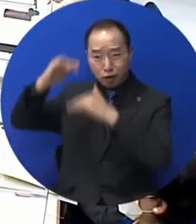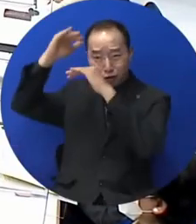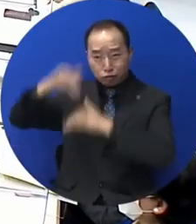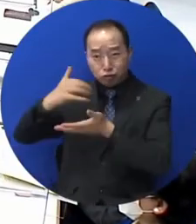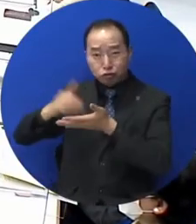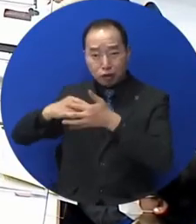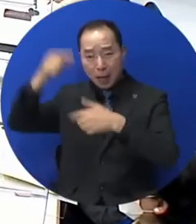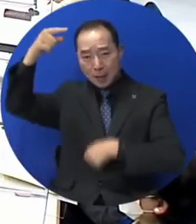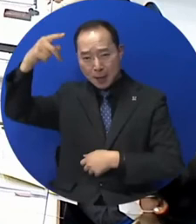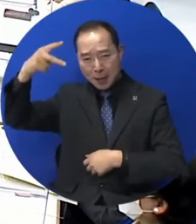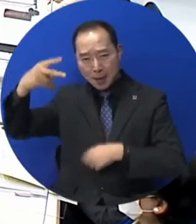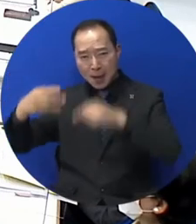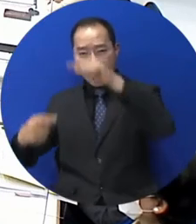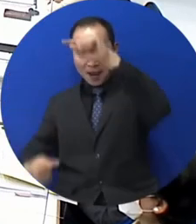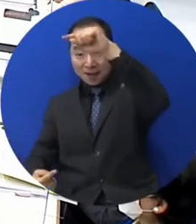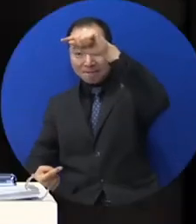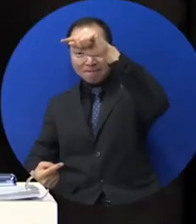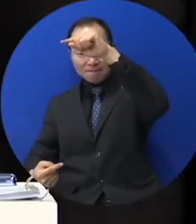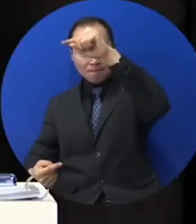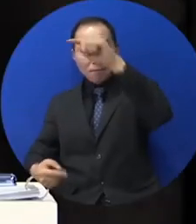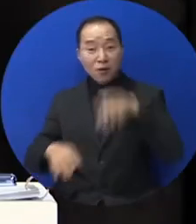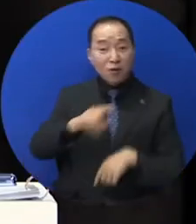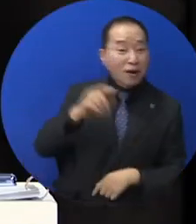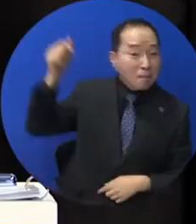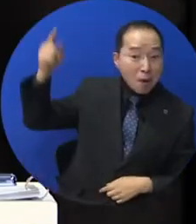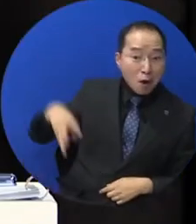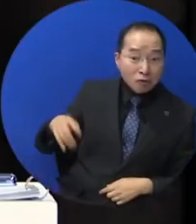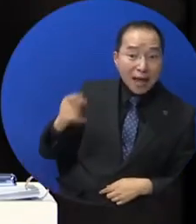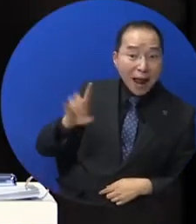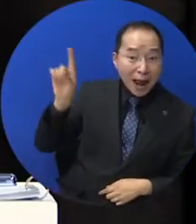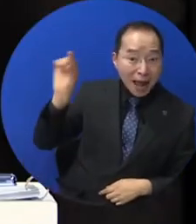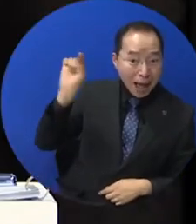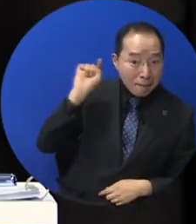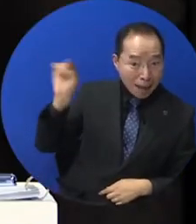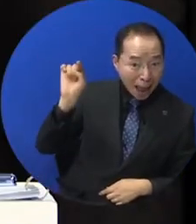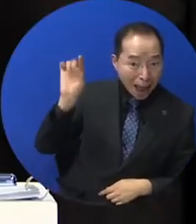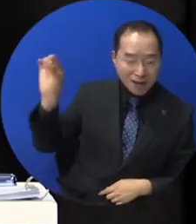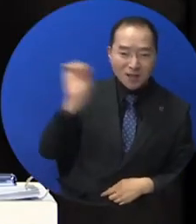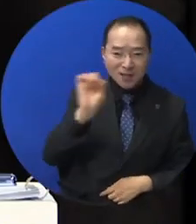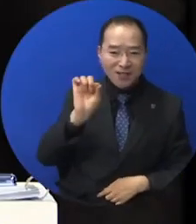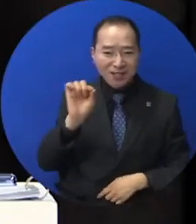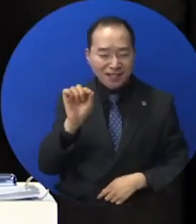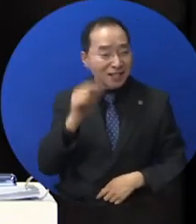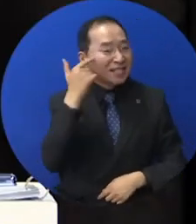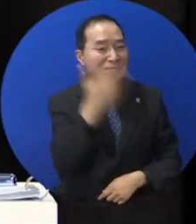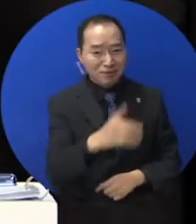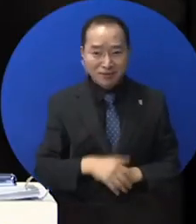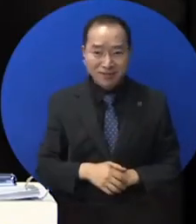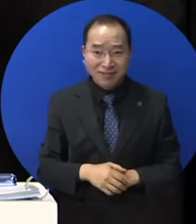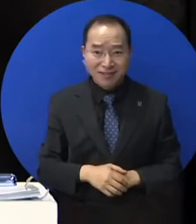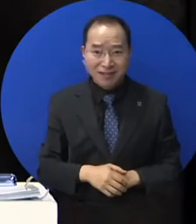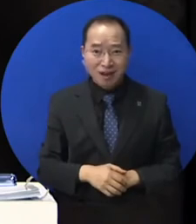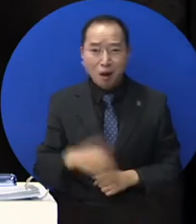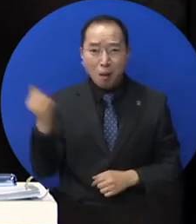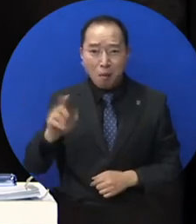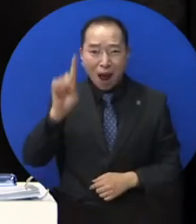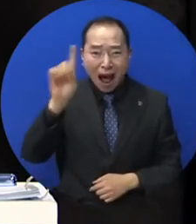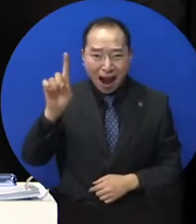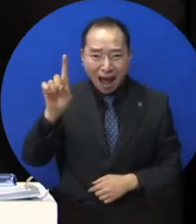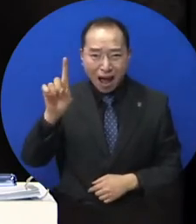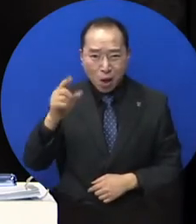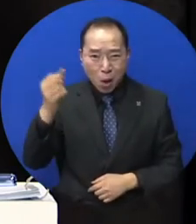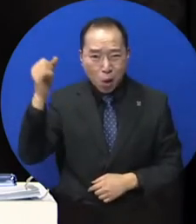부여하고요. 후보자가 블라인드로 이제 선택을 해서 답변하는 방식입니다. 그리고 같은 번호는 다시 선택할 수 없다는 점을 다시